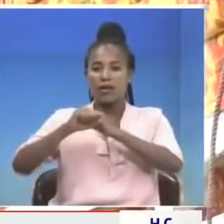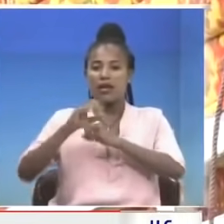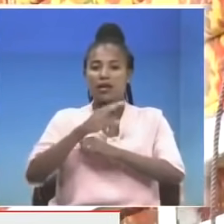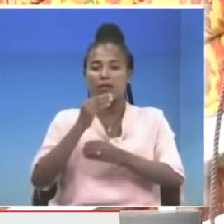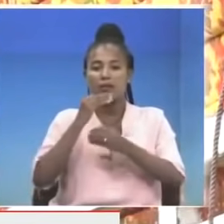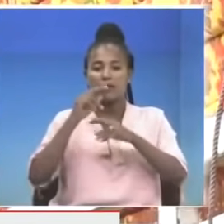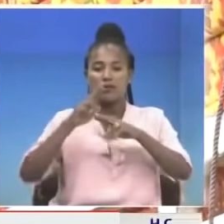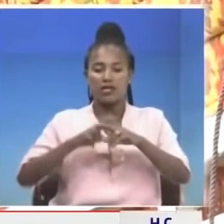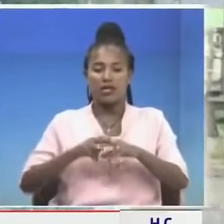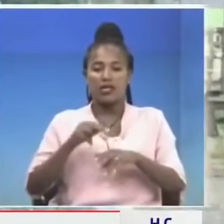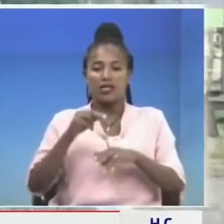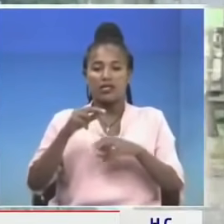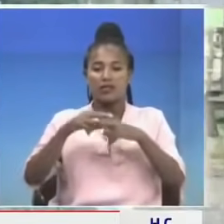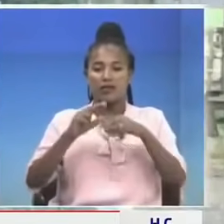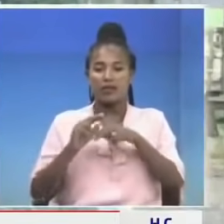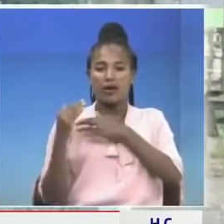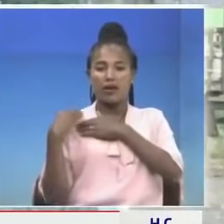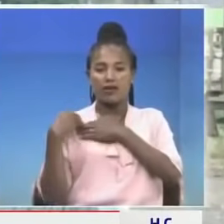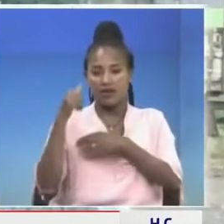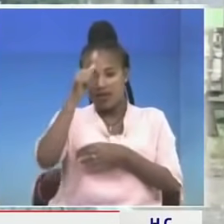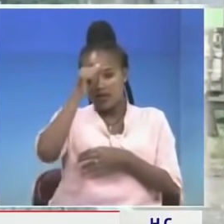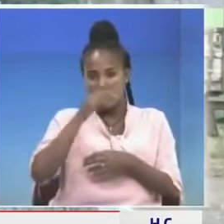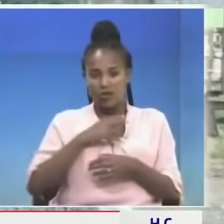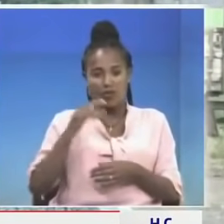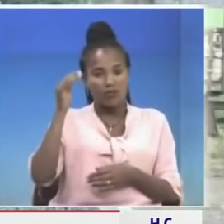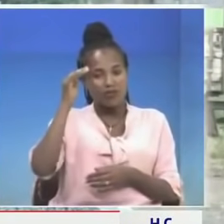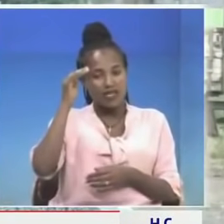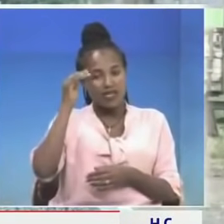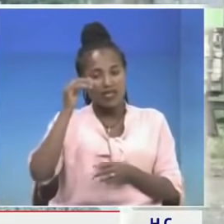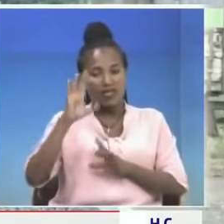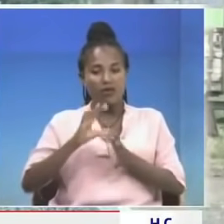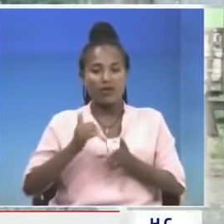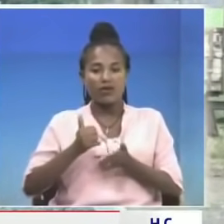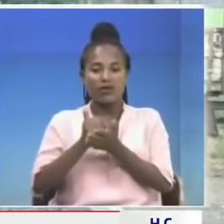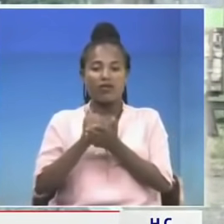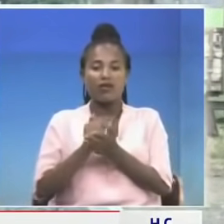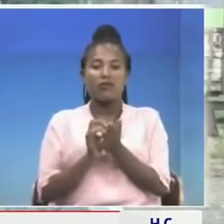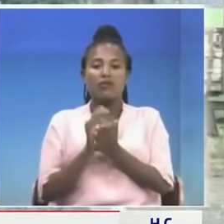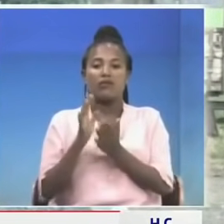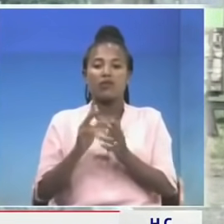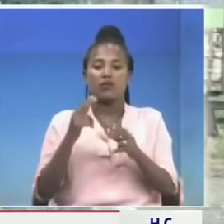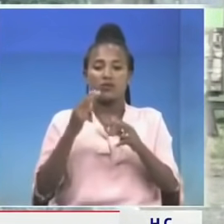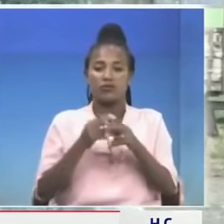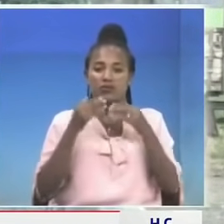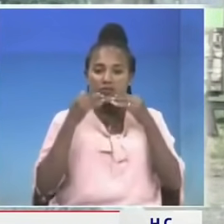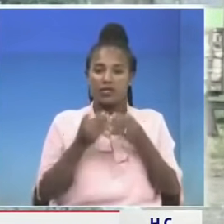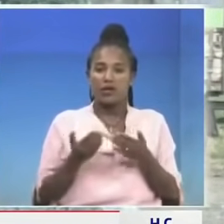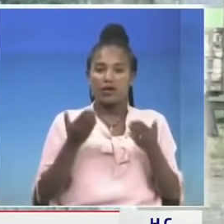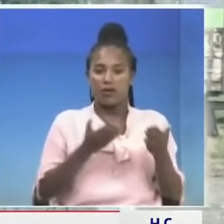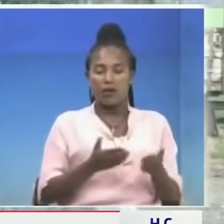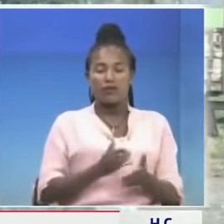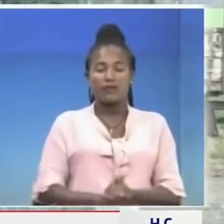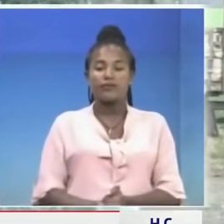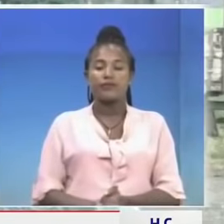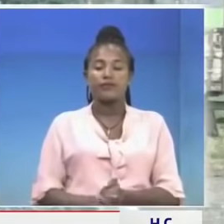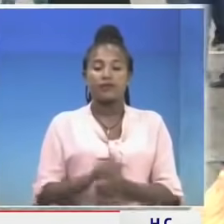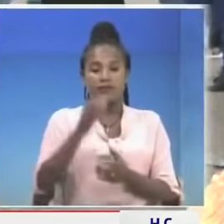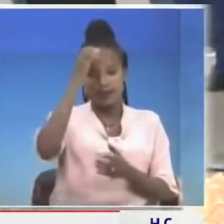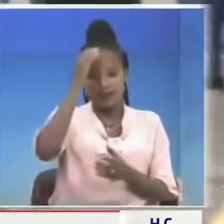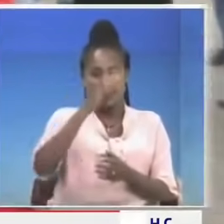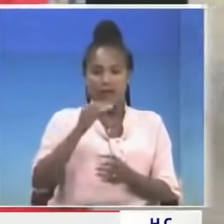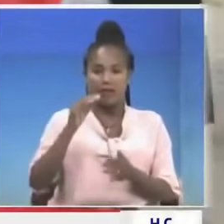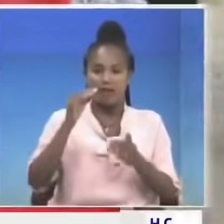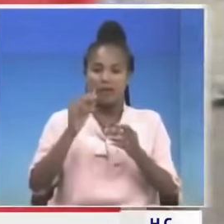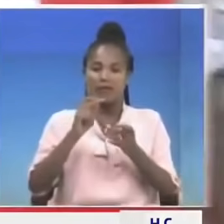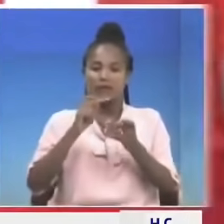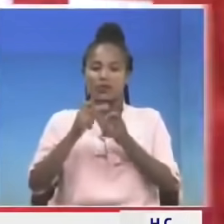ምግብ ዋስትና ተጠሪ ጽህፈት ቤት ኃላፊ አቶ መሳይ ማሩ ለተደረገው ድጋፍ በተፈናቃዮቹ ስም ምስጋናቸውን አቅርበው በመንግስትና በበጎ